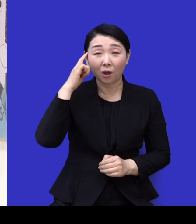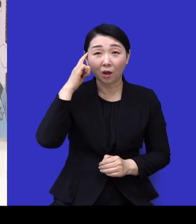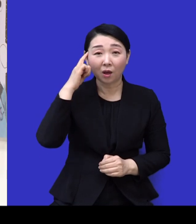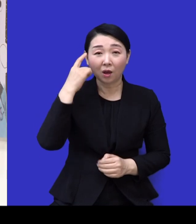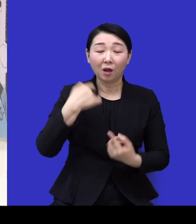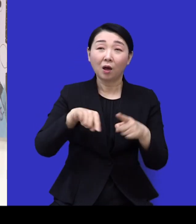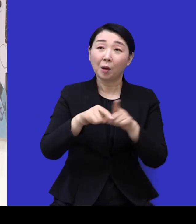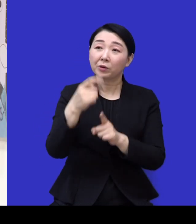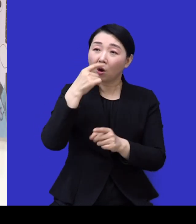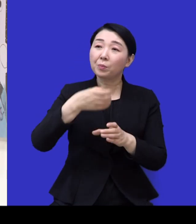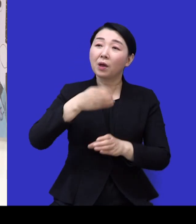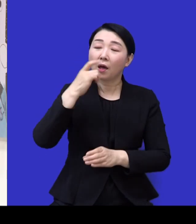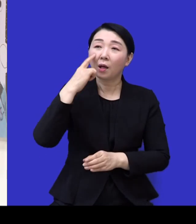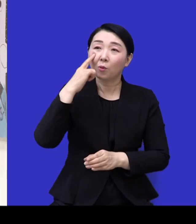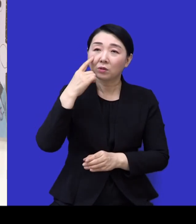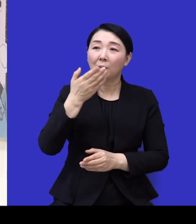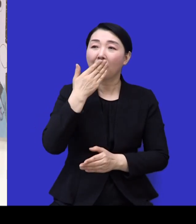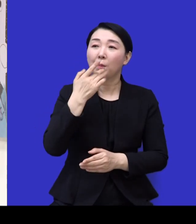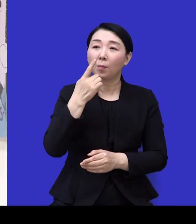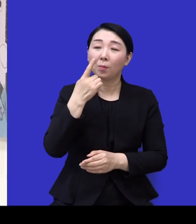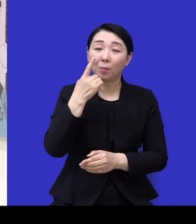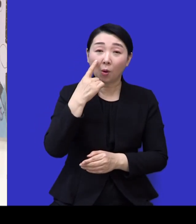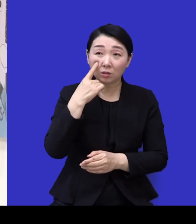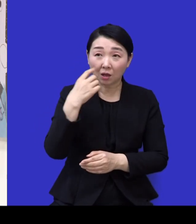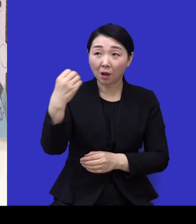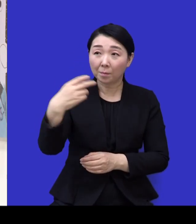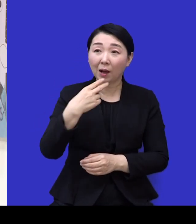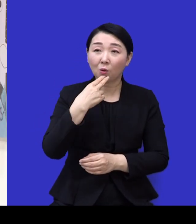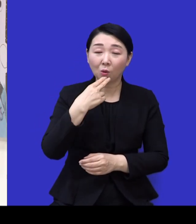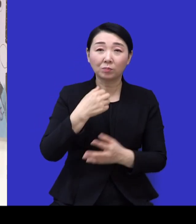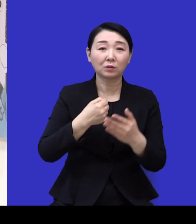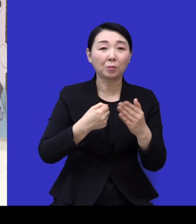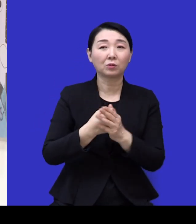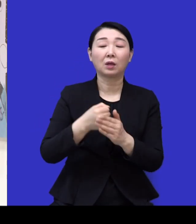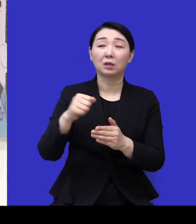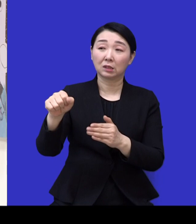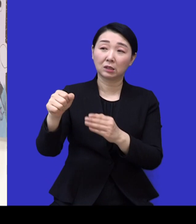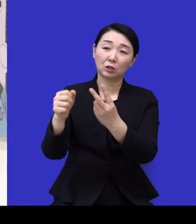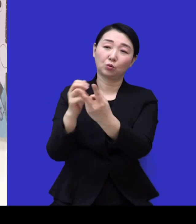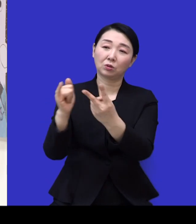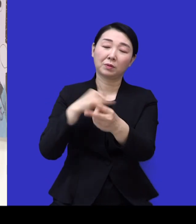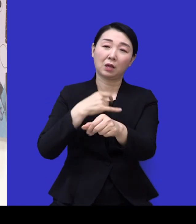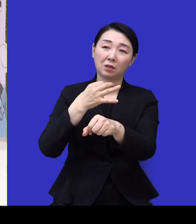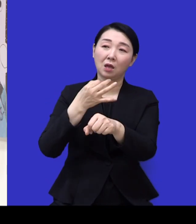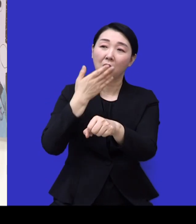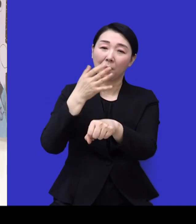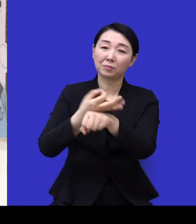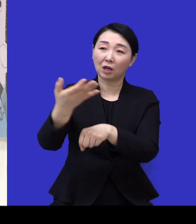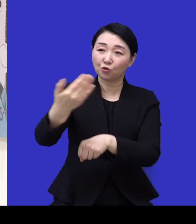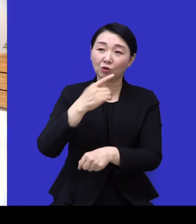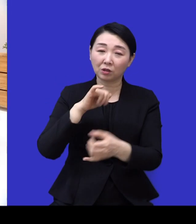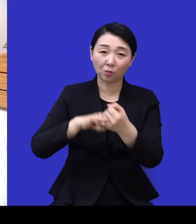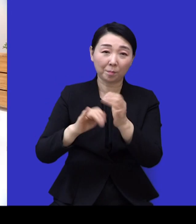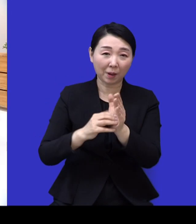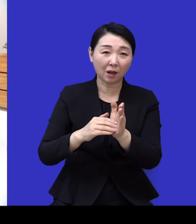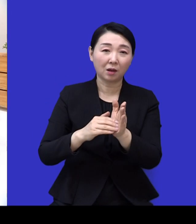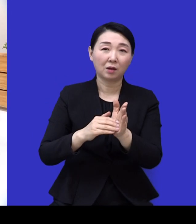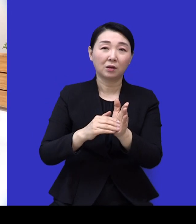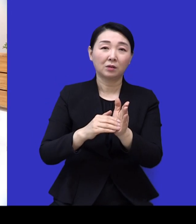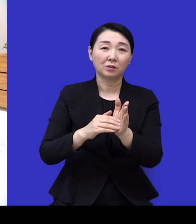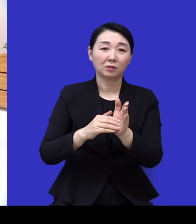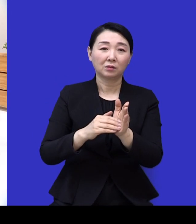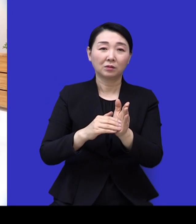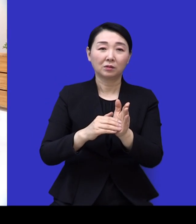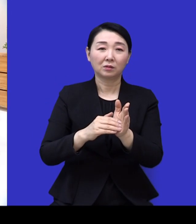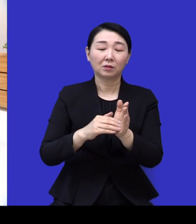밥 먹자 얘기를 안 하니까 그 정책관이라는 분이 저한테 밥을 한 번 사주신대요. 네네. 그래서 청와대 대통령실 뒤에 있는 한정식 집에 둘이